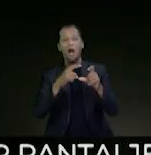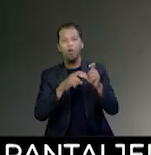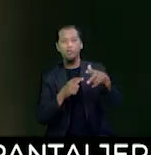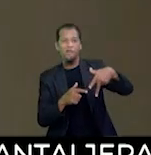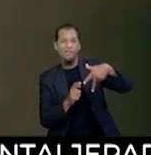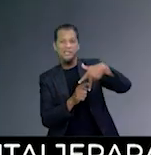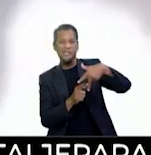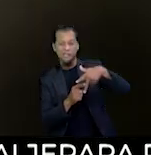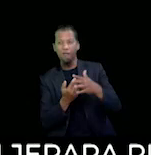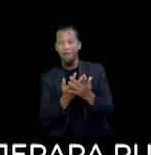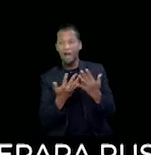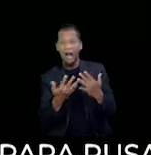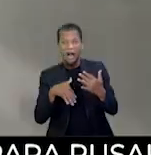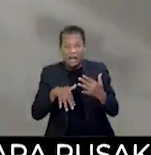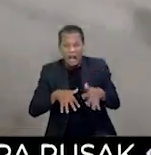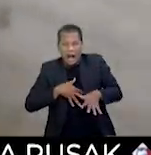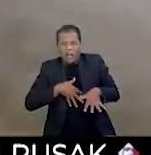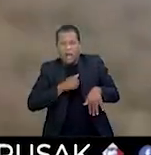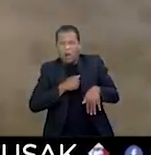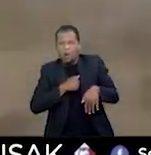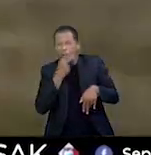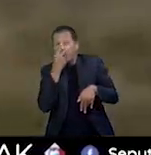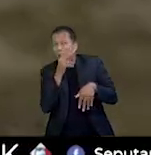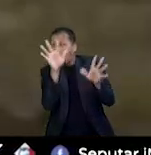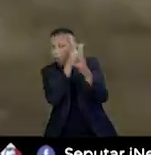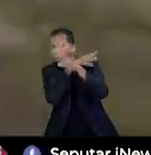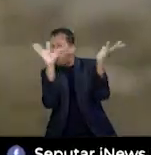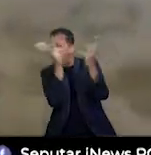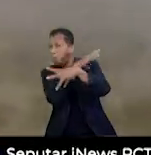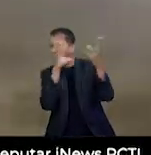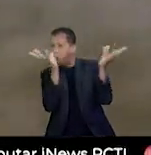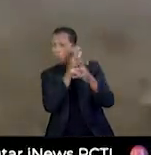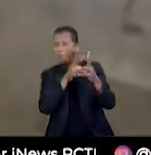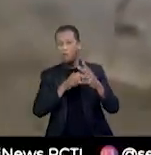warga sempat panik dan ketakutan akibat cuaca ekstrim yang melanda.